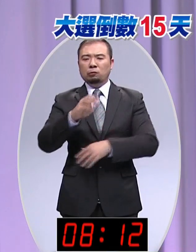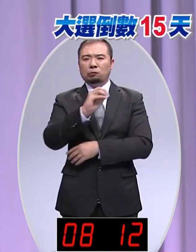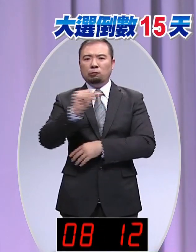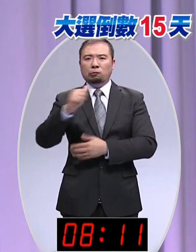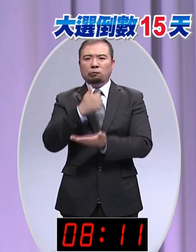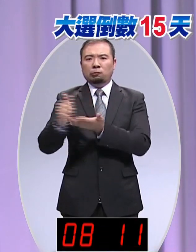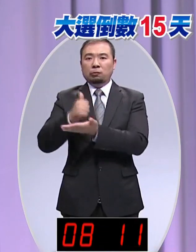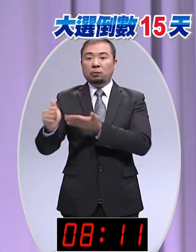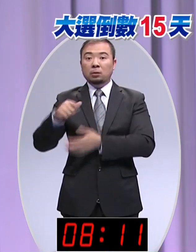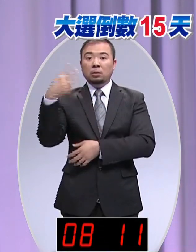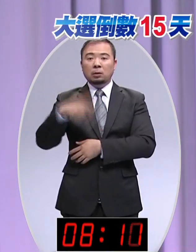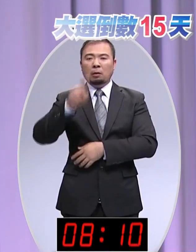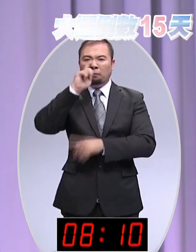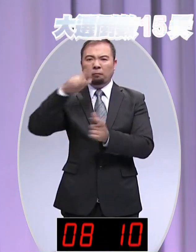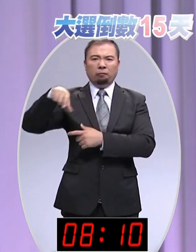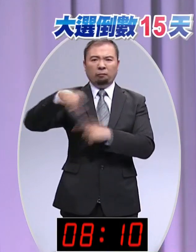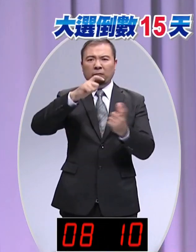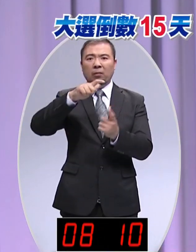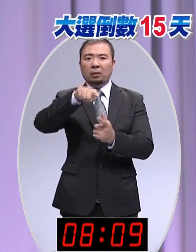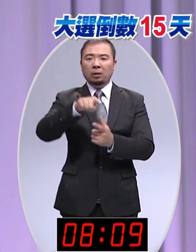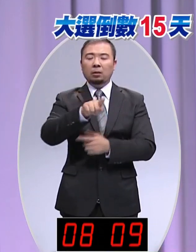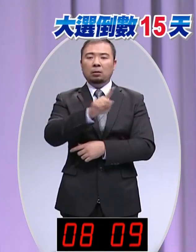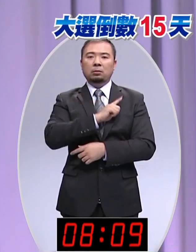盗废弃物也挖不到